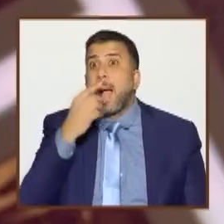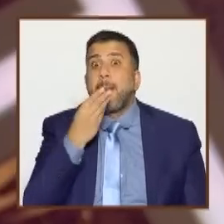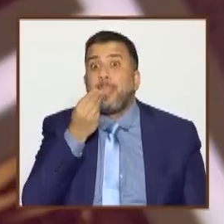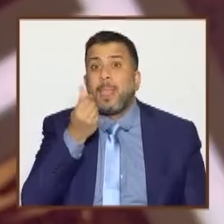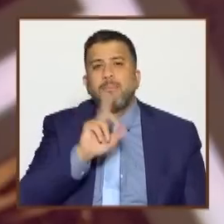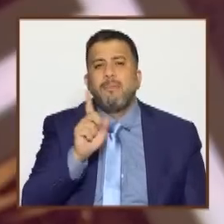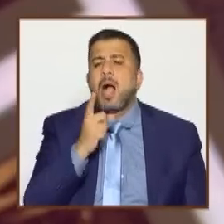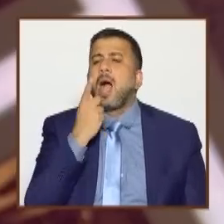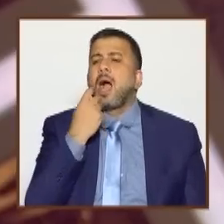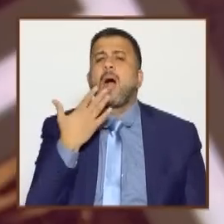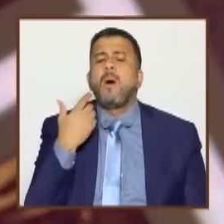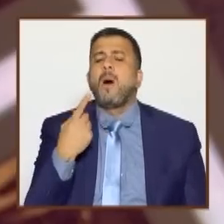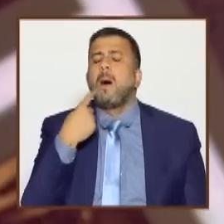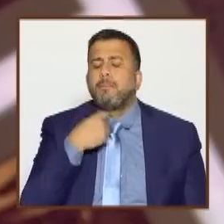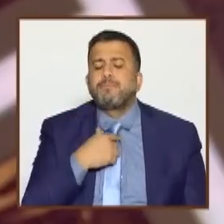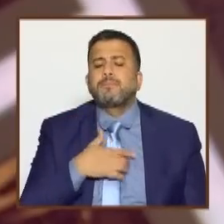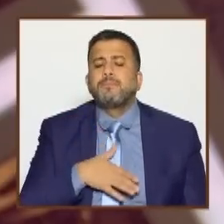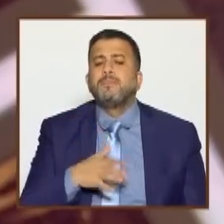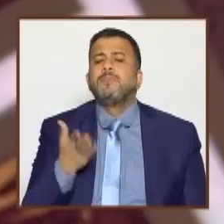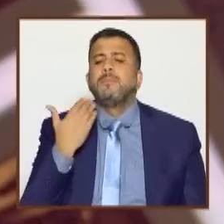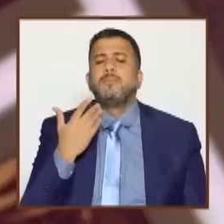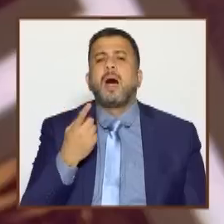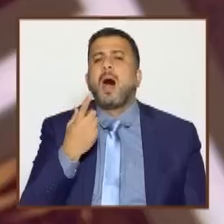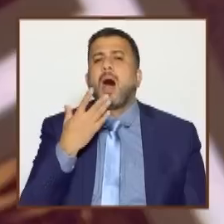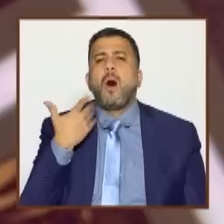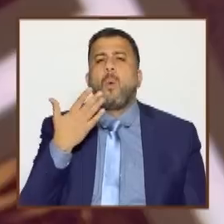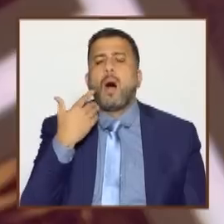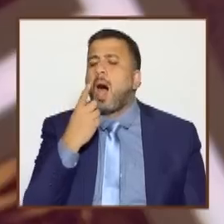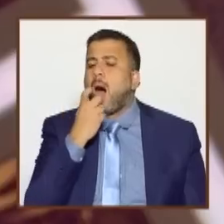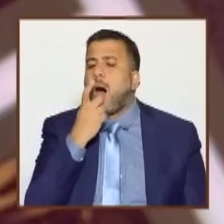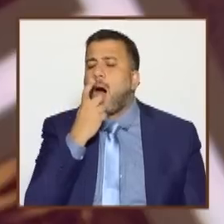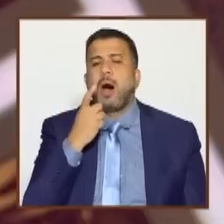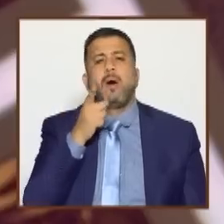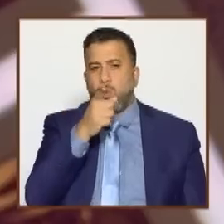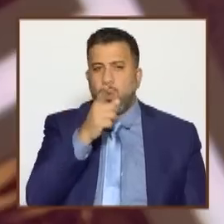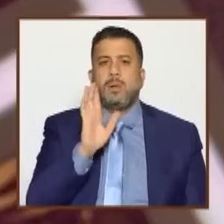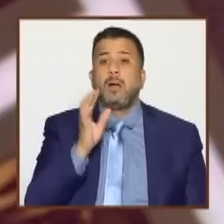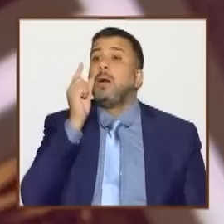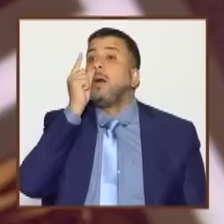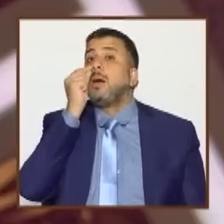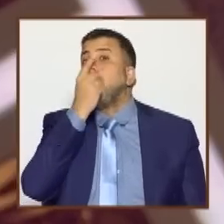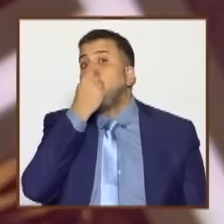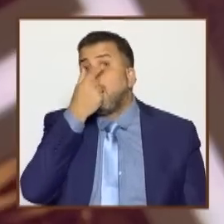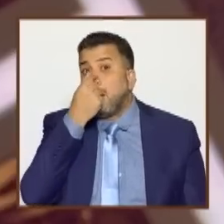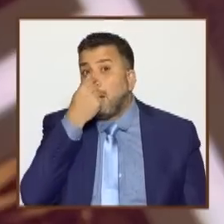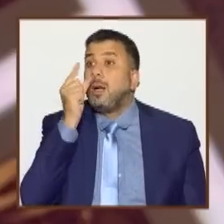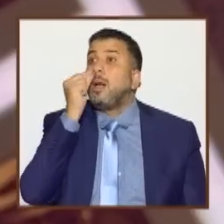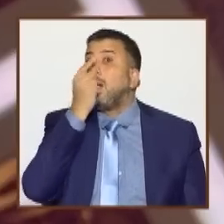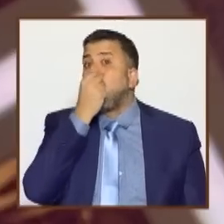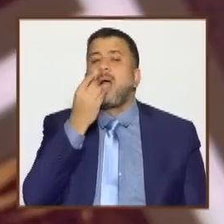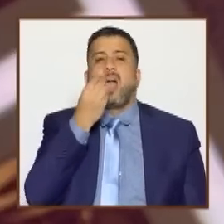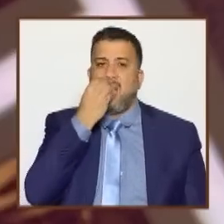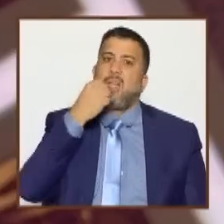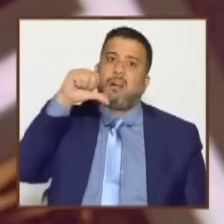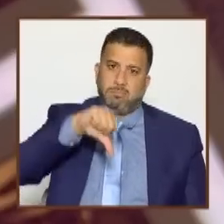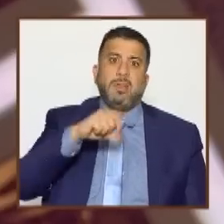هذا كله لا يفطر، الذي يفطر القطرة في الأنف والقطرة في الفم هي اللي تفطر، أما البخار أما الأكسجين